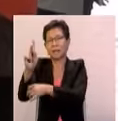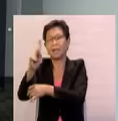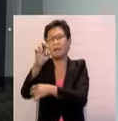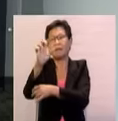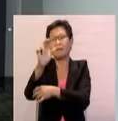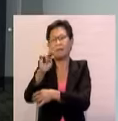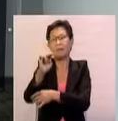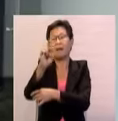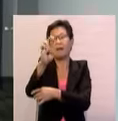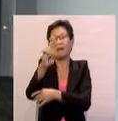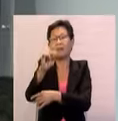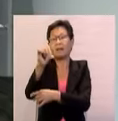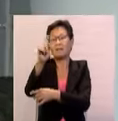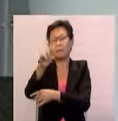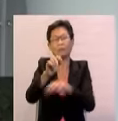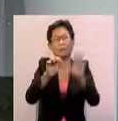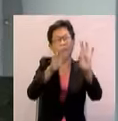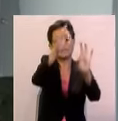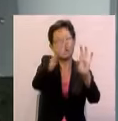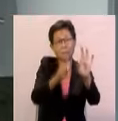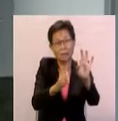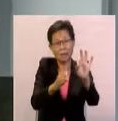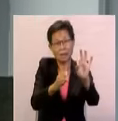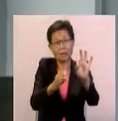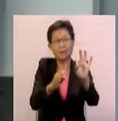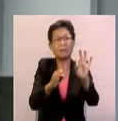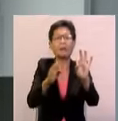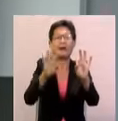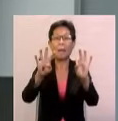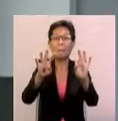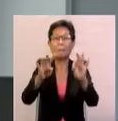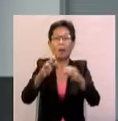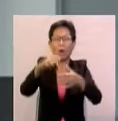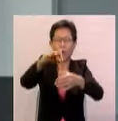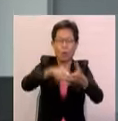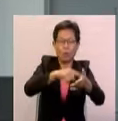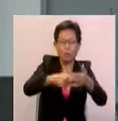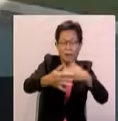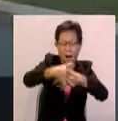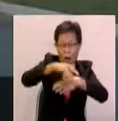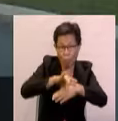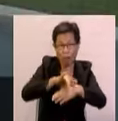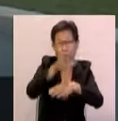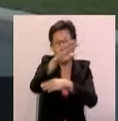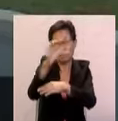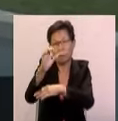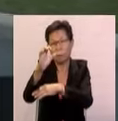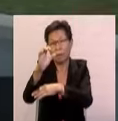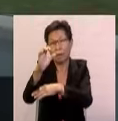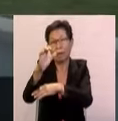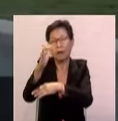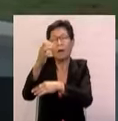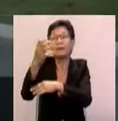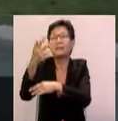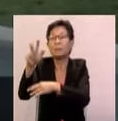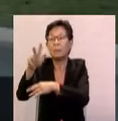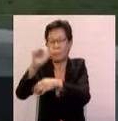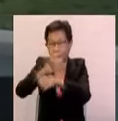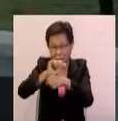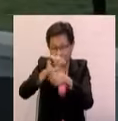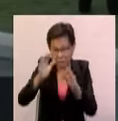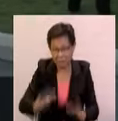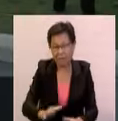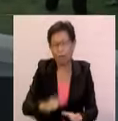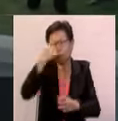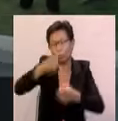Rantau dan 9 April sebagai hari pengundian awal. Seramai 515 petugas dilantik untuk mengendalikan proses